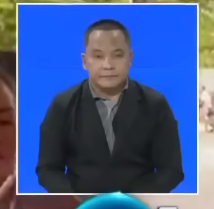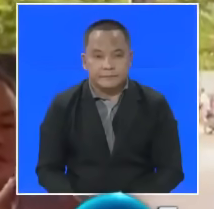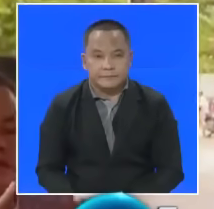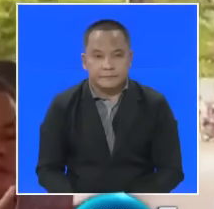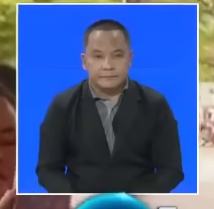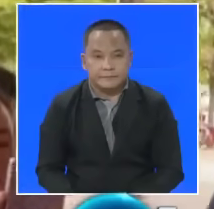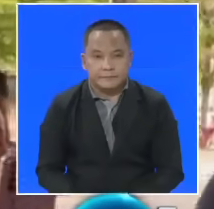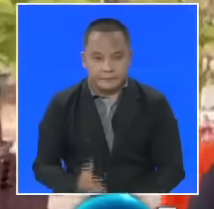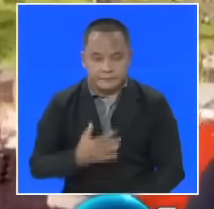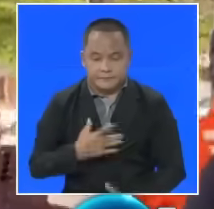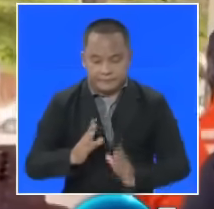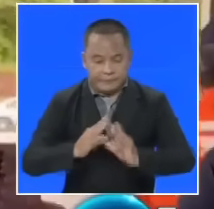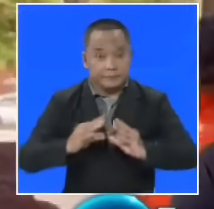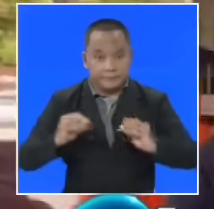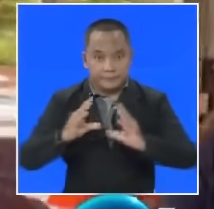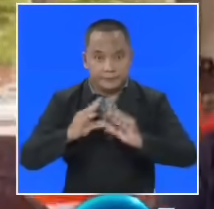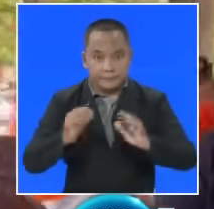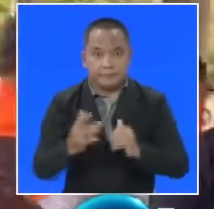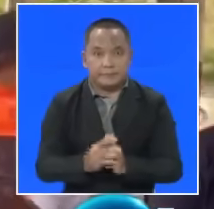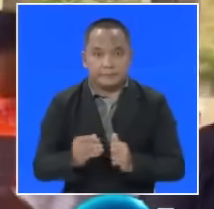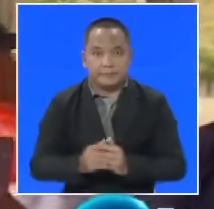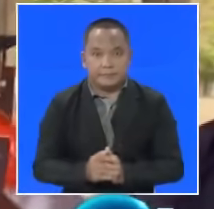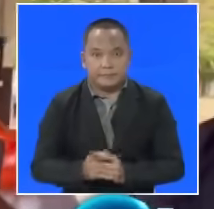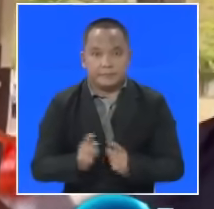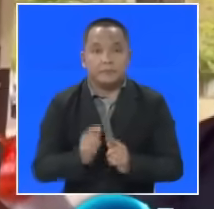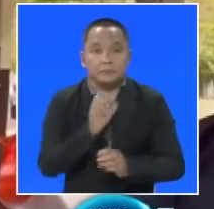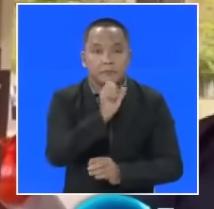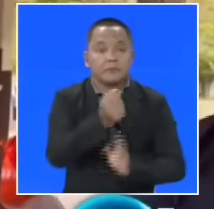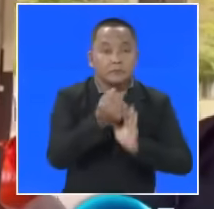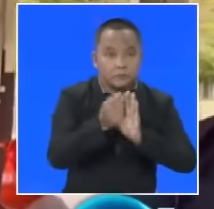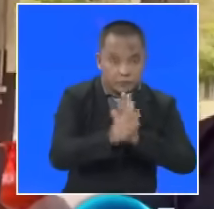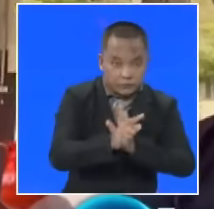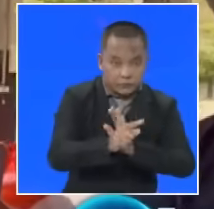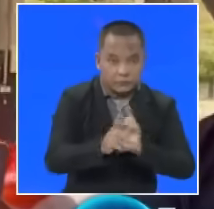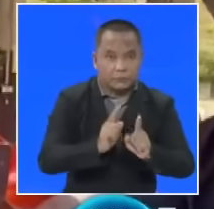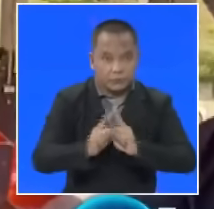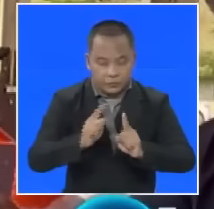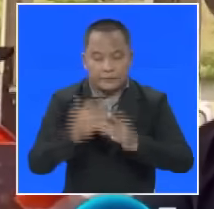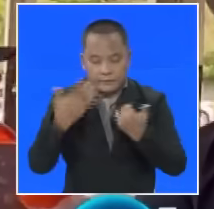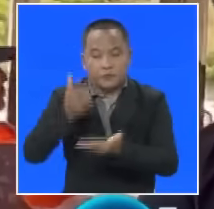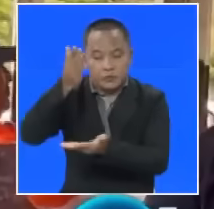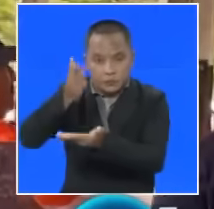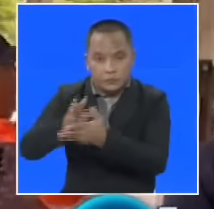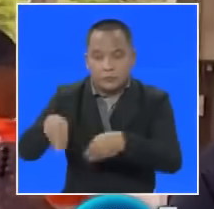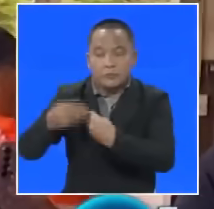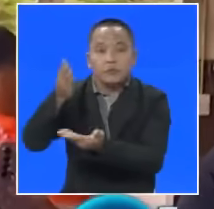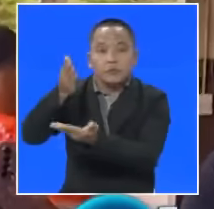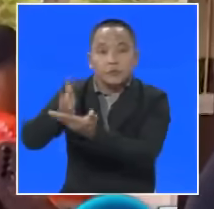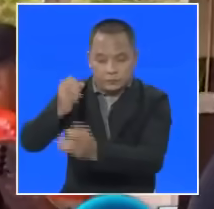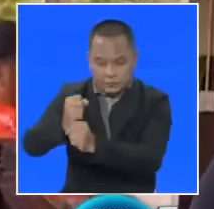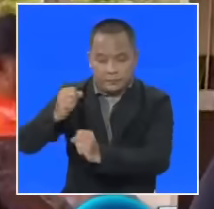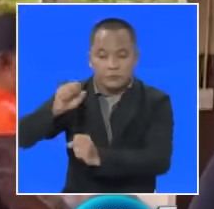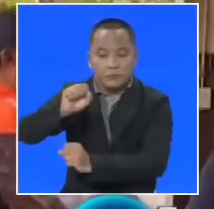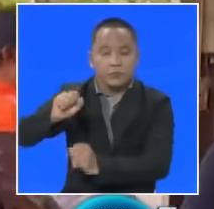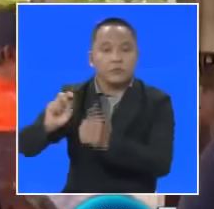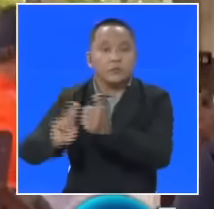นี่เราไม่นิ่งนอนใจนะครับแล้วก็ทางส.ส.อุดรเขต1เนี่ยก็ได้ take action ไปแล้วโดยการให้หยุดป